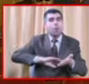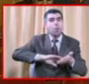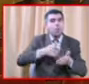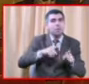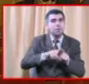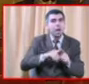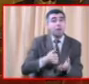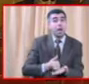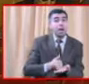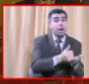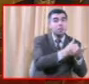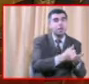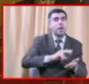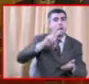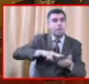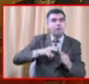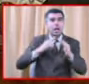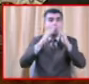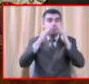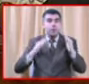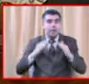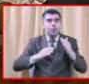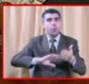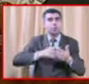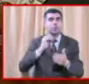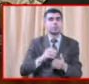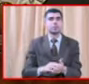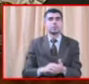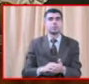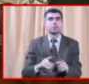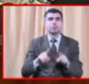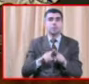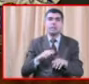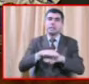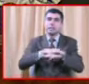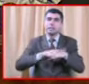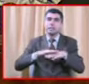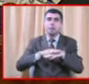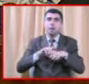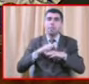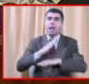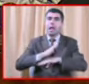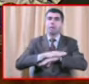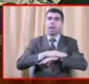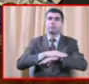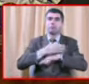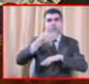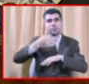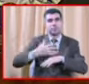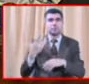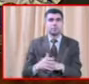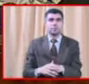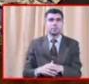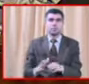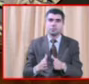من رسوم رخص لإصلاح منازلهم. عفوا. كذلك عفاكم شيء من الهدوء. سمعوا السيدة النائبة. تفضلي